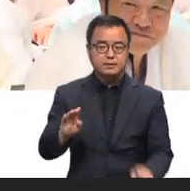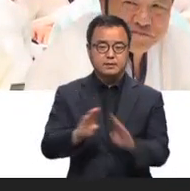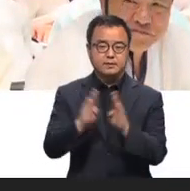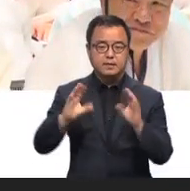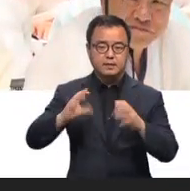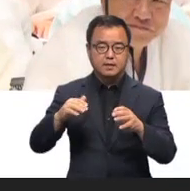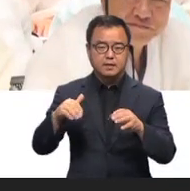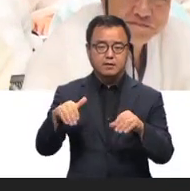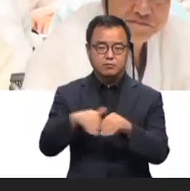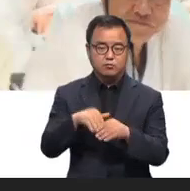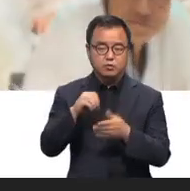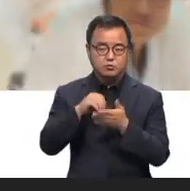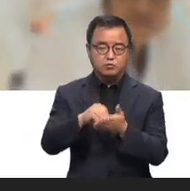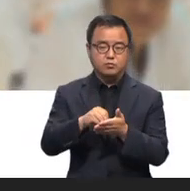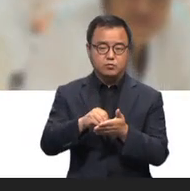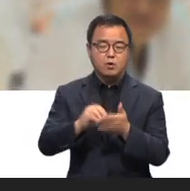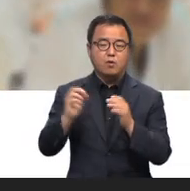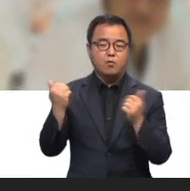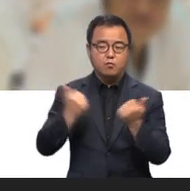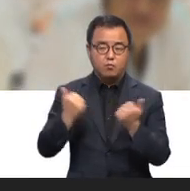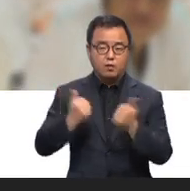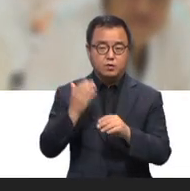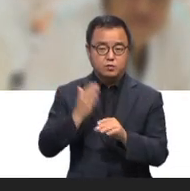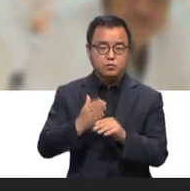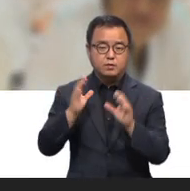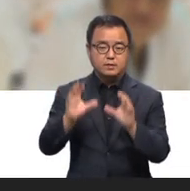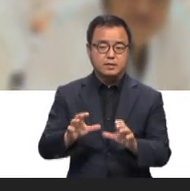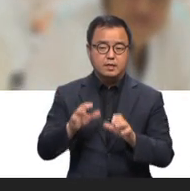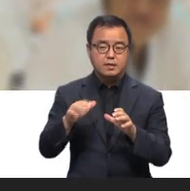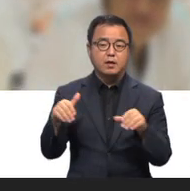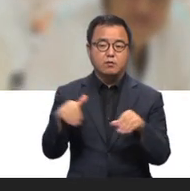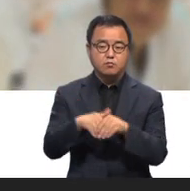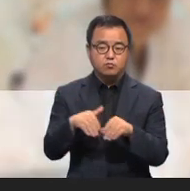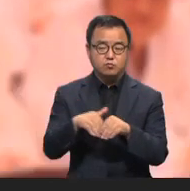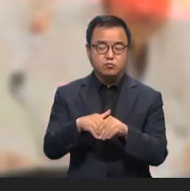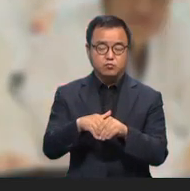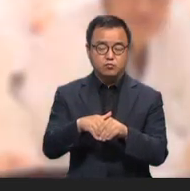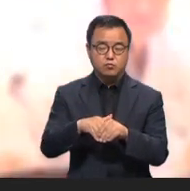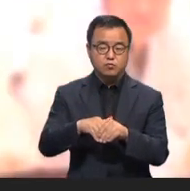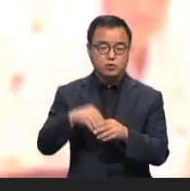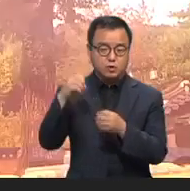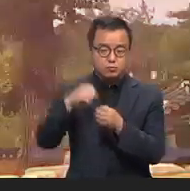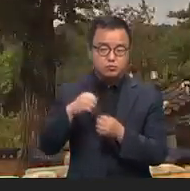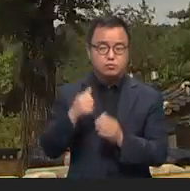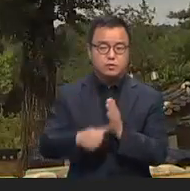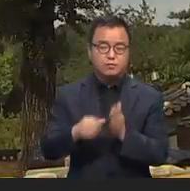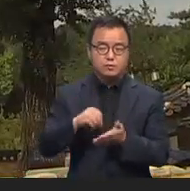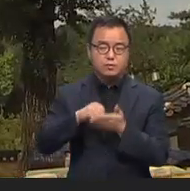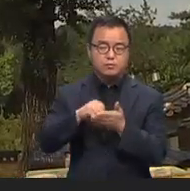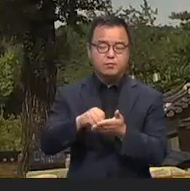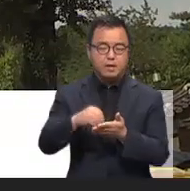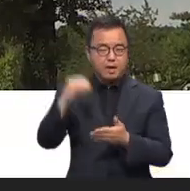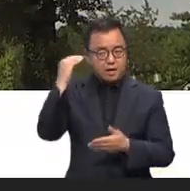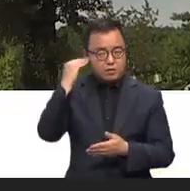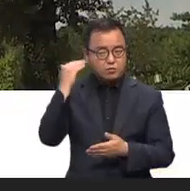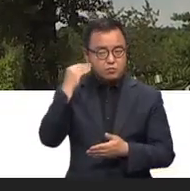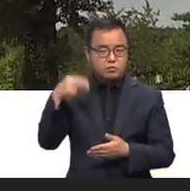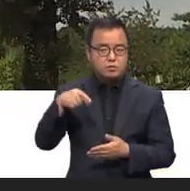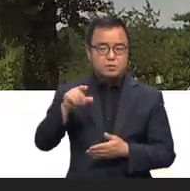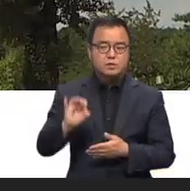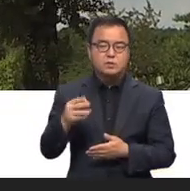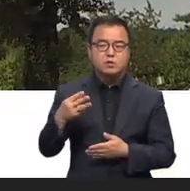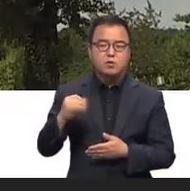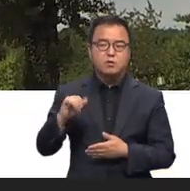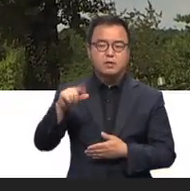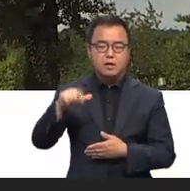회의에서 한국에서는 세계문화유산으로 등재되었습니다 사원이 한국 성리학 와 관련된 문화적 전통에